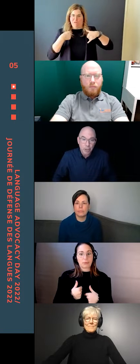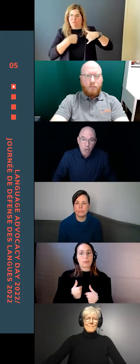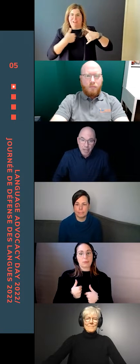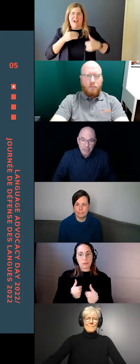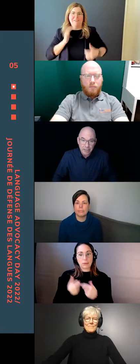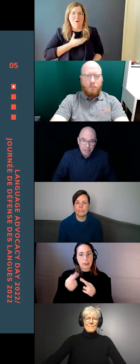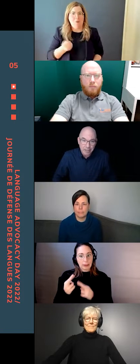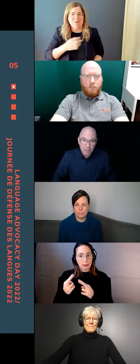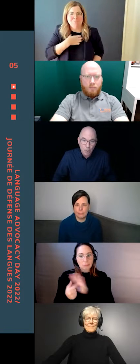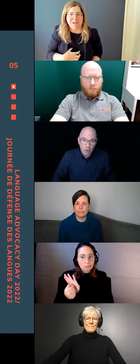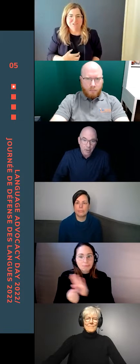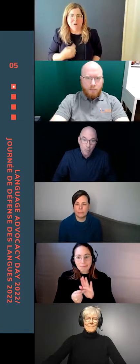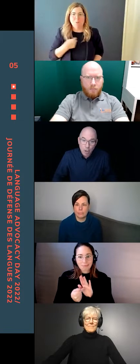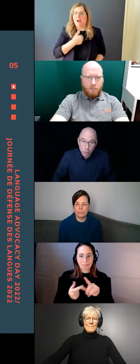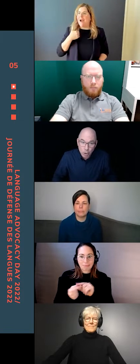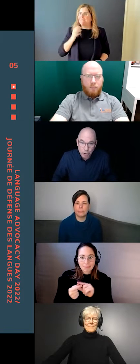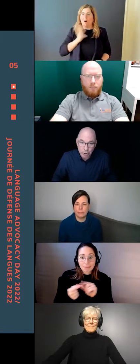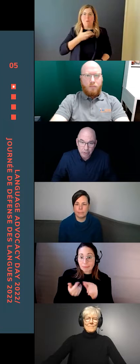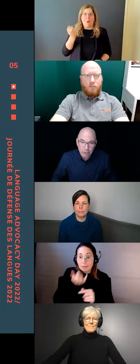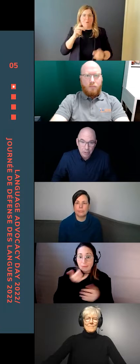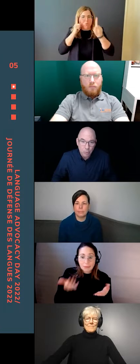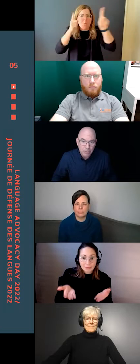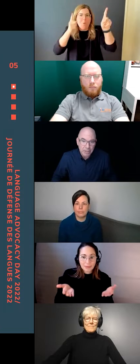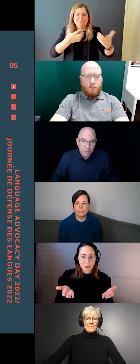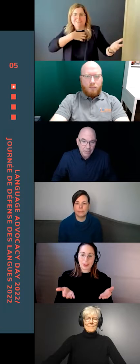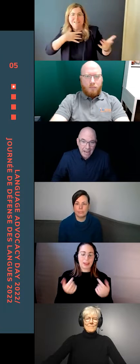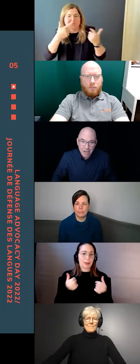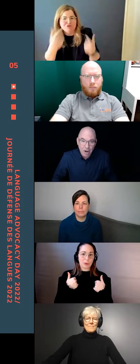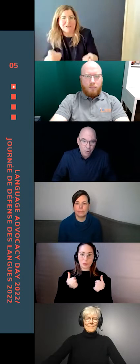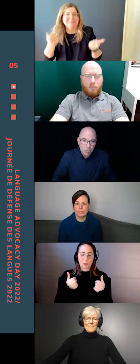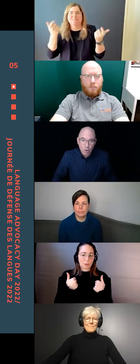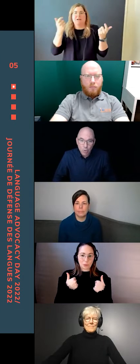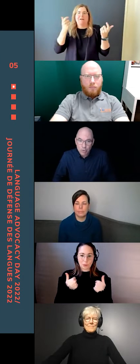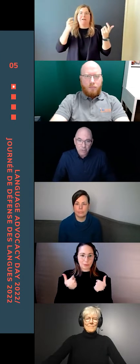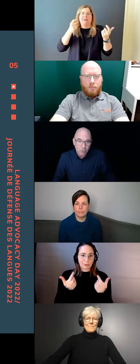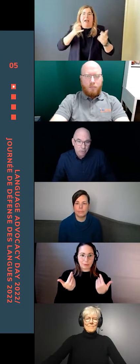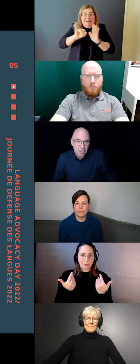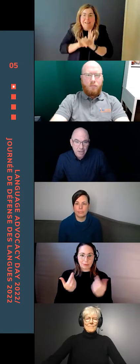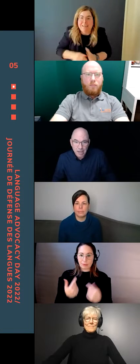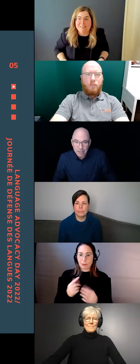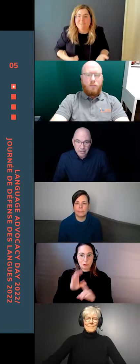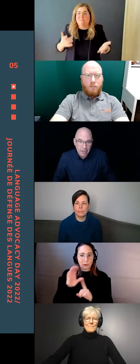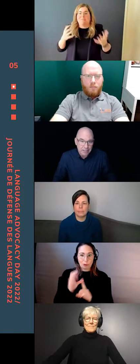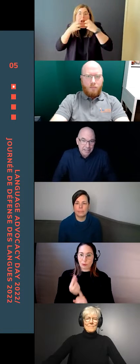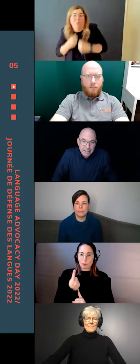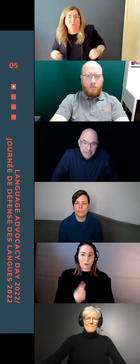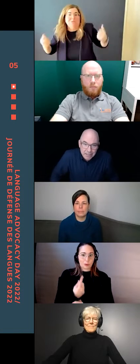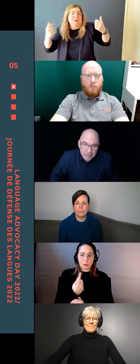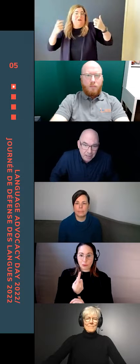pluralistique. Donc, nous espérons pouvoir vous montrer ce qui arrive aujourd'hui. Nous ne sommes pas